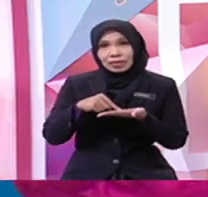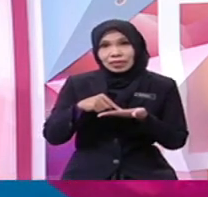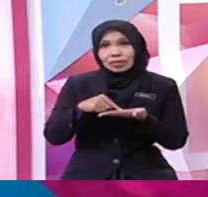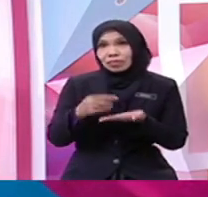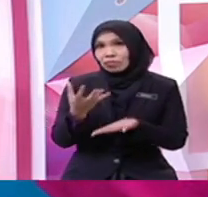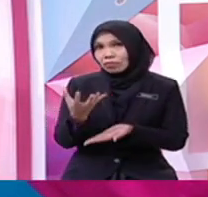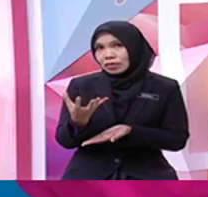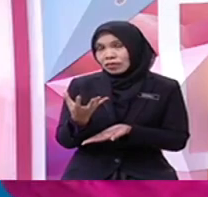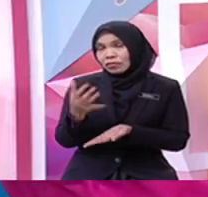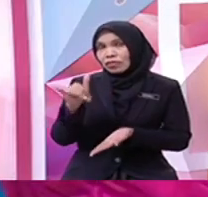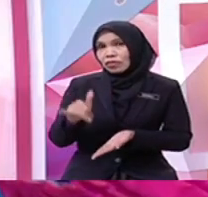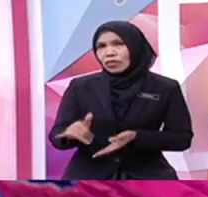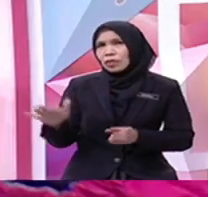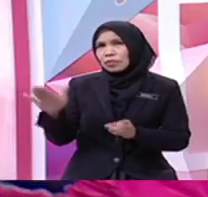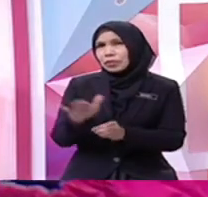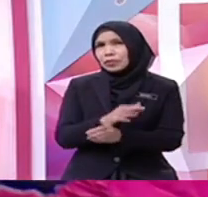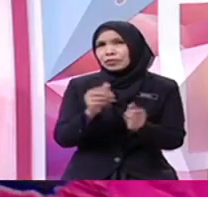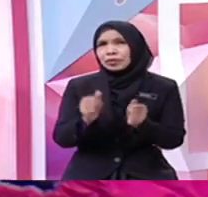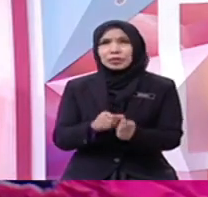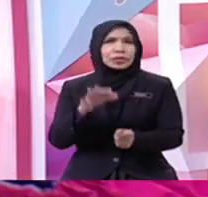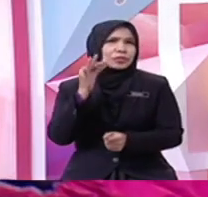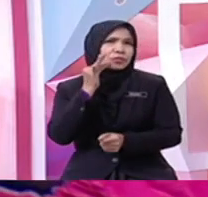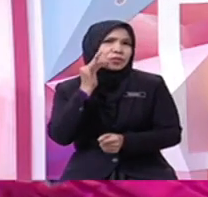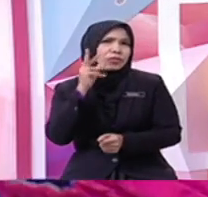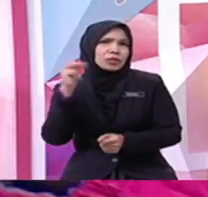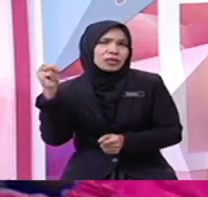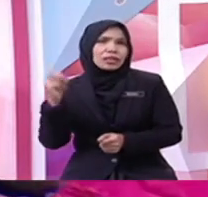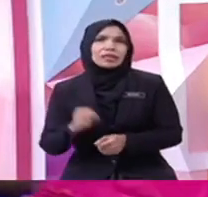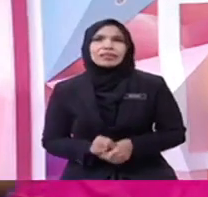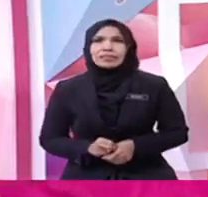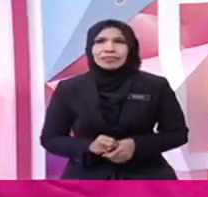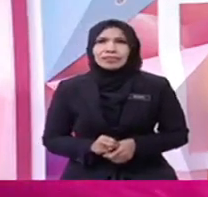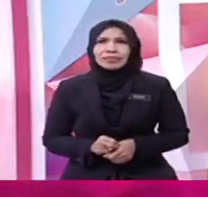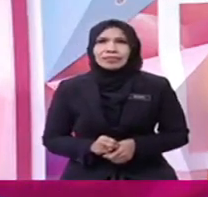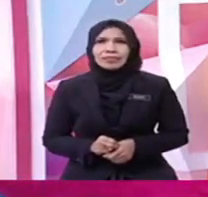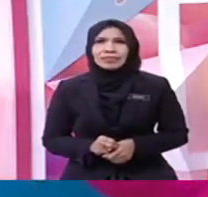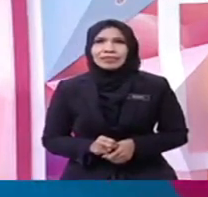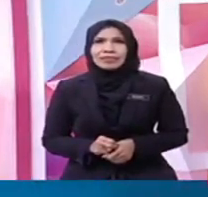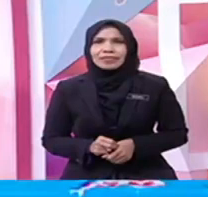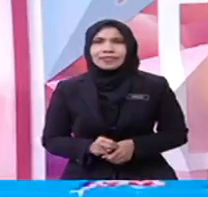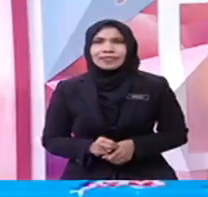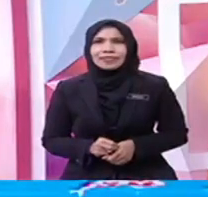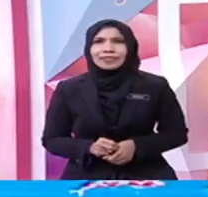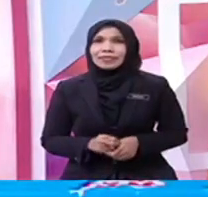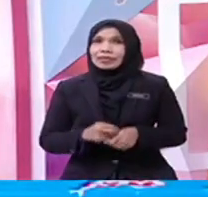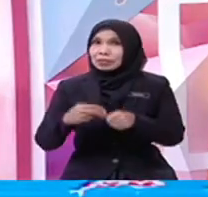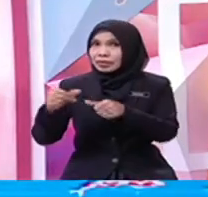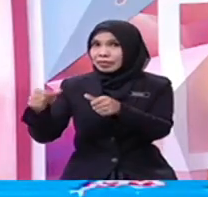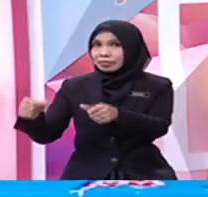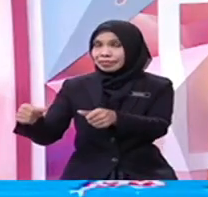makhluk yang penuh dengan buah-buahan jadi makanan yang berkhasiat Oke kita pergi ke sini